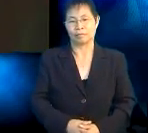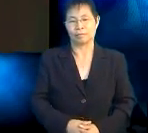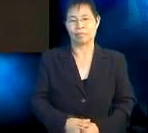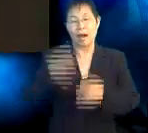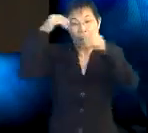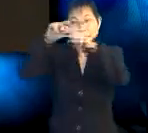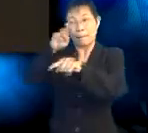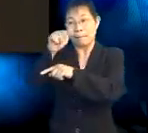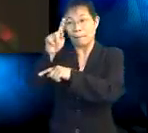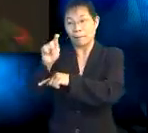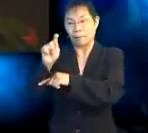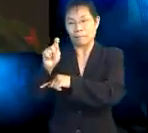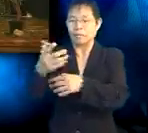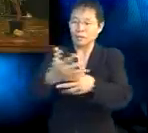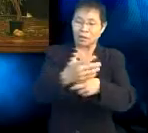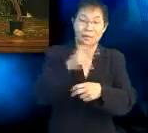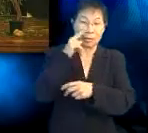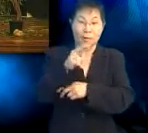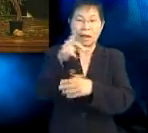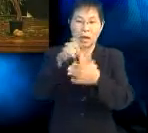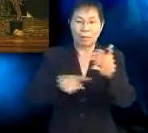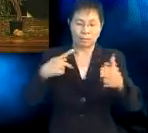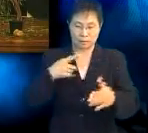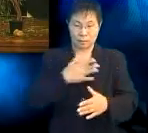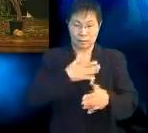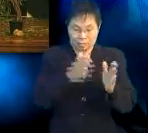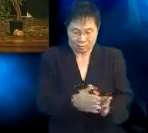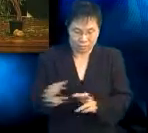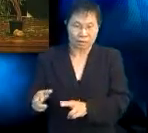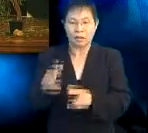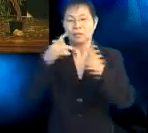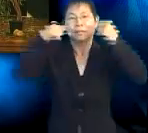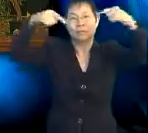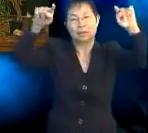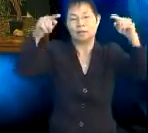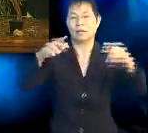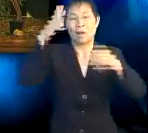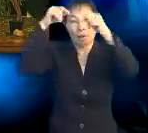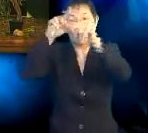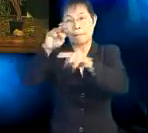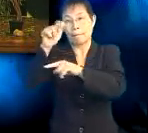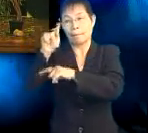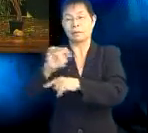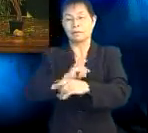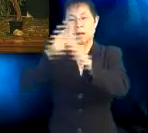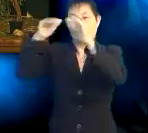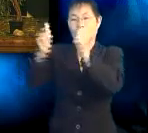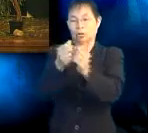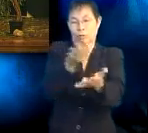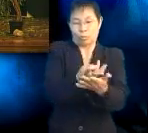Abang Mat, nampaknya apa yang telah saya rancangkan selama ini telah berjaya, Abang Mat. Saya harap dengan wang